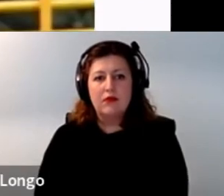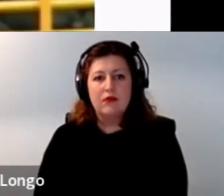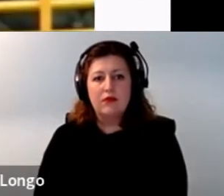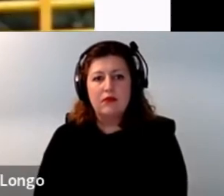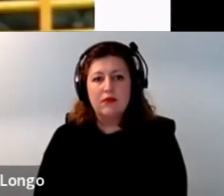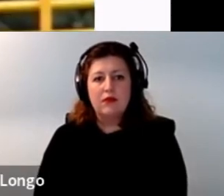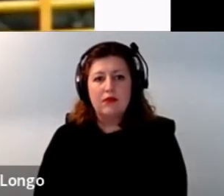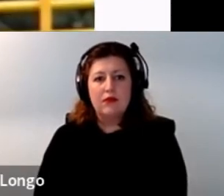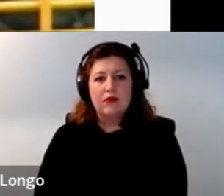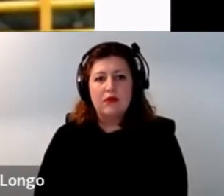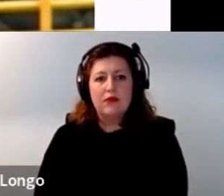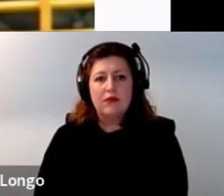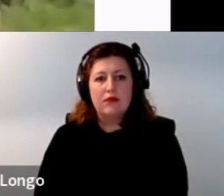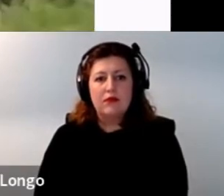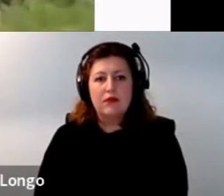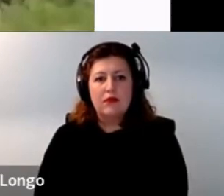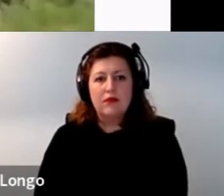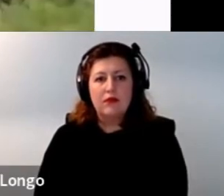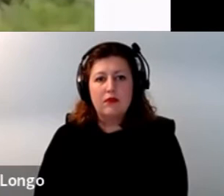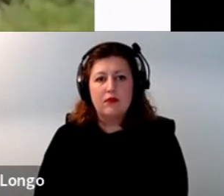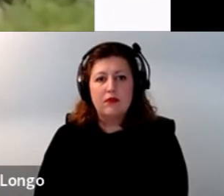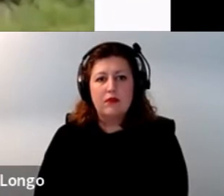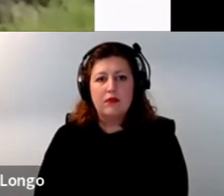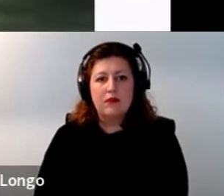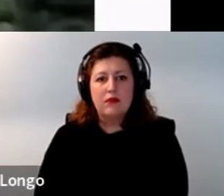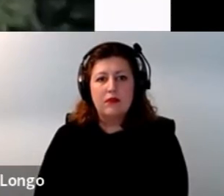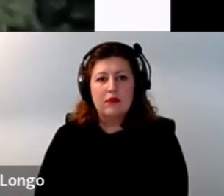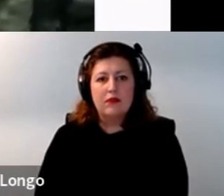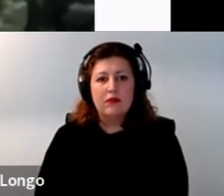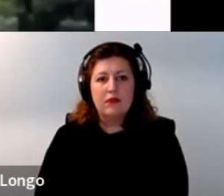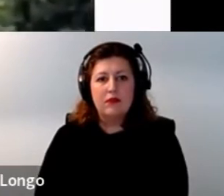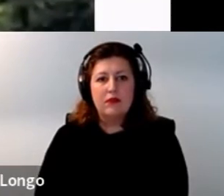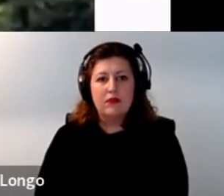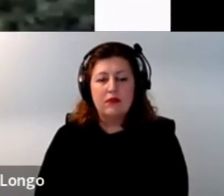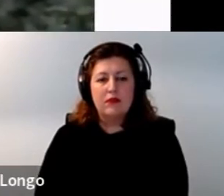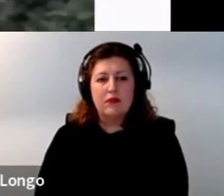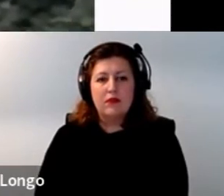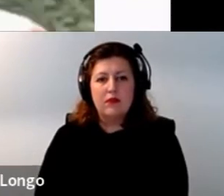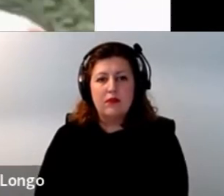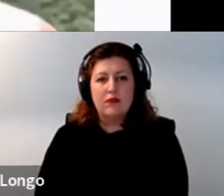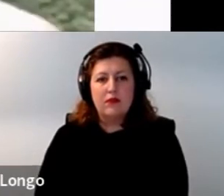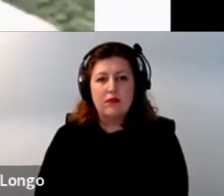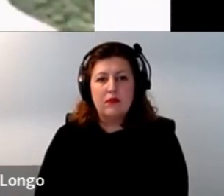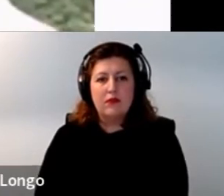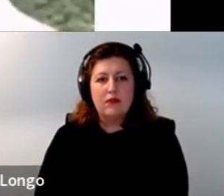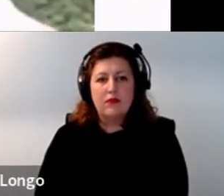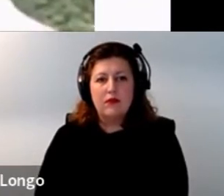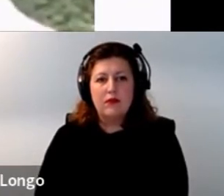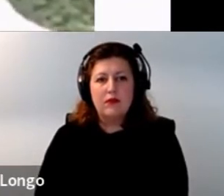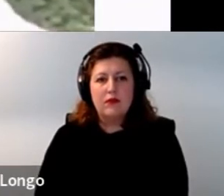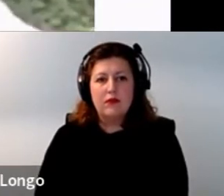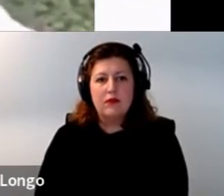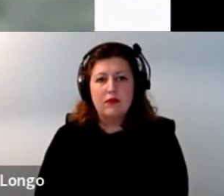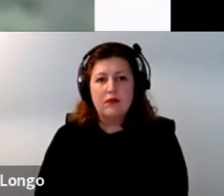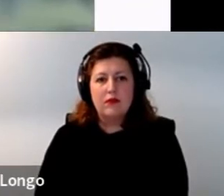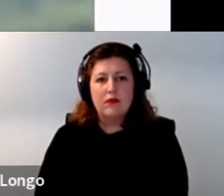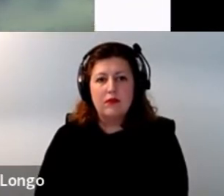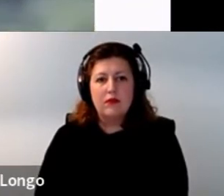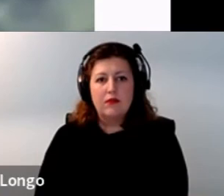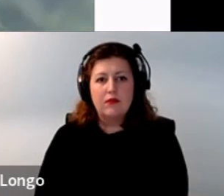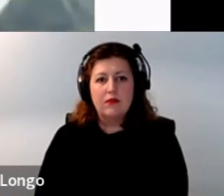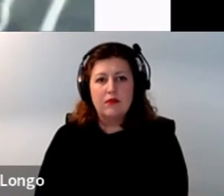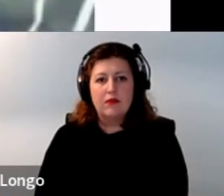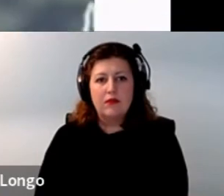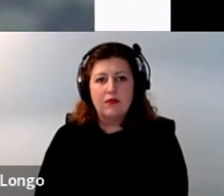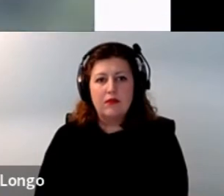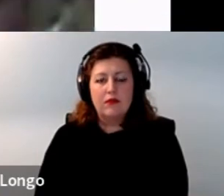rimane un metodo di trasporto pericolosissimo e ad altissimo rischio di morte. Molti credono sia solo questione di tempo prima che ci appunto scappi